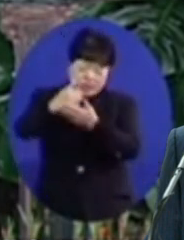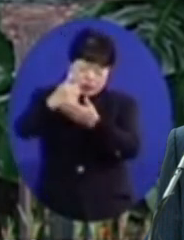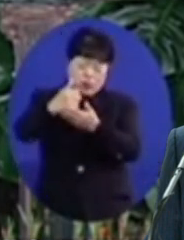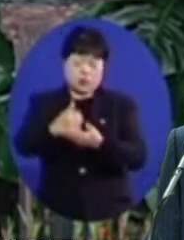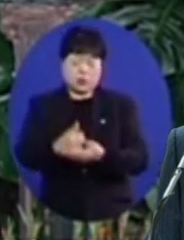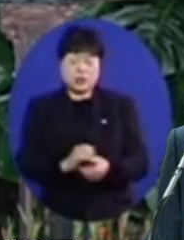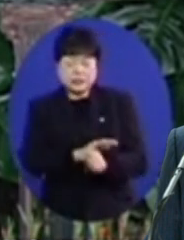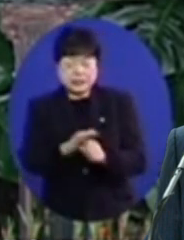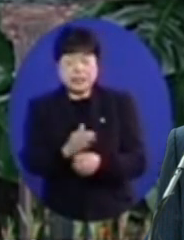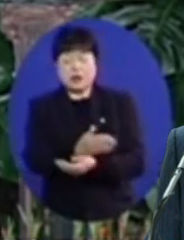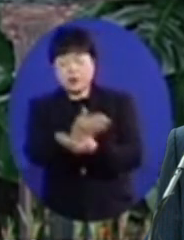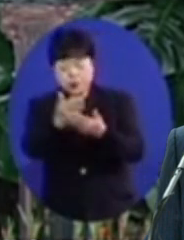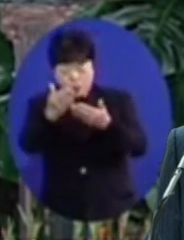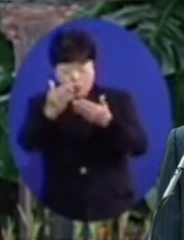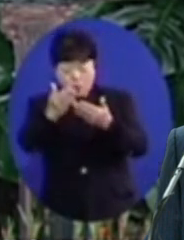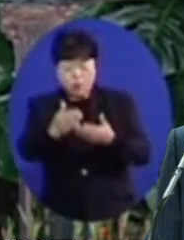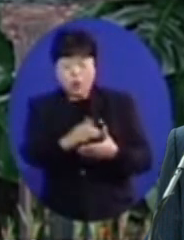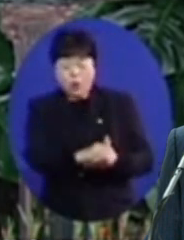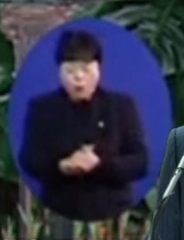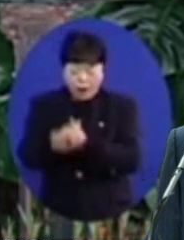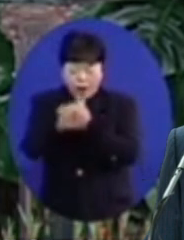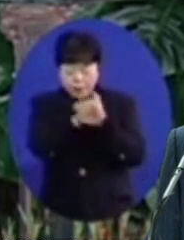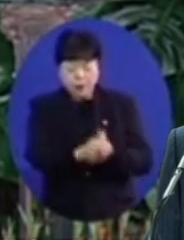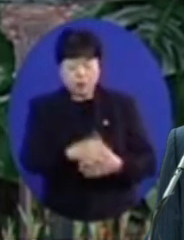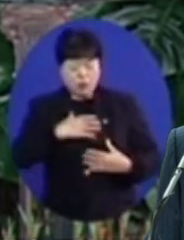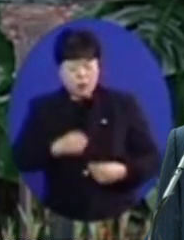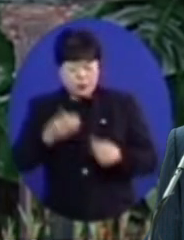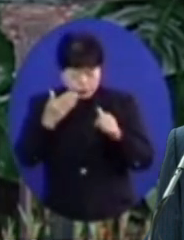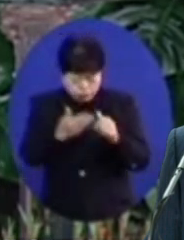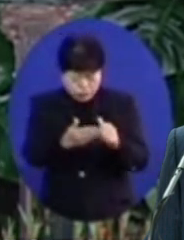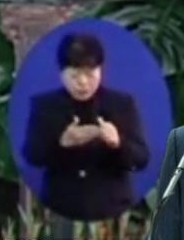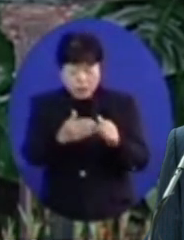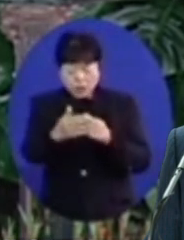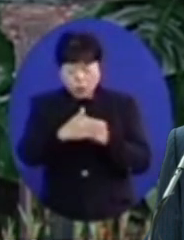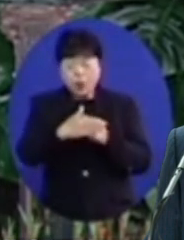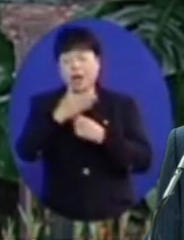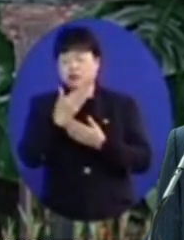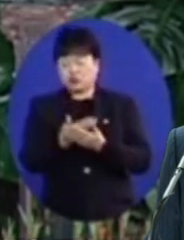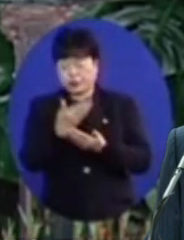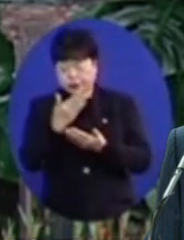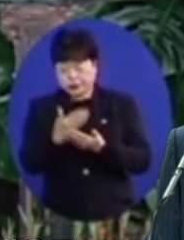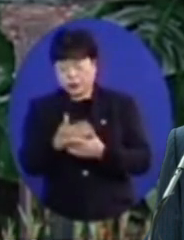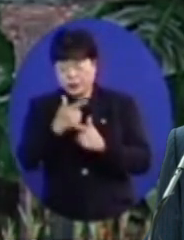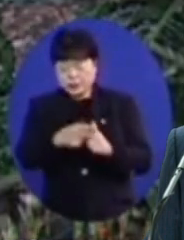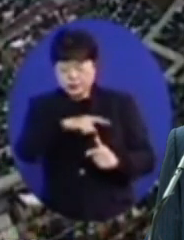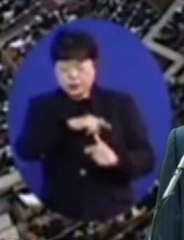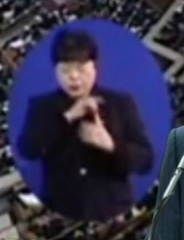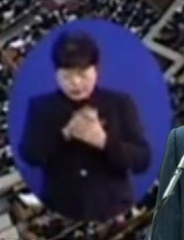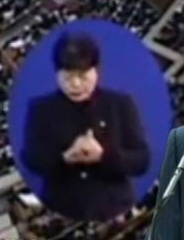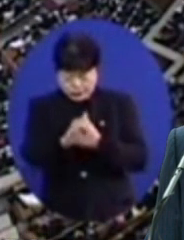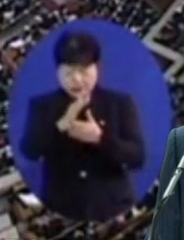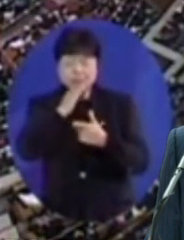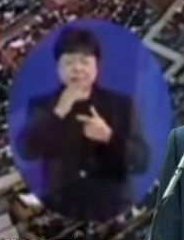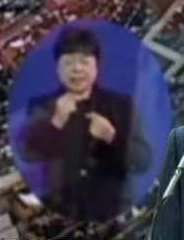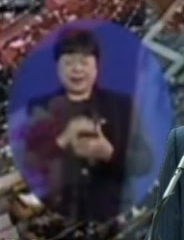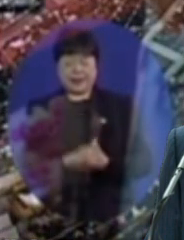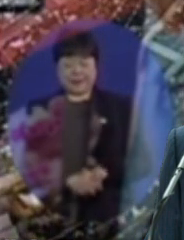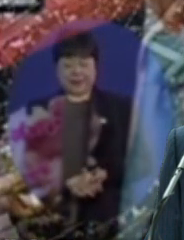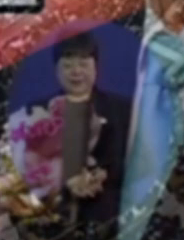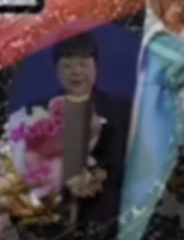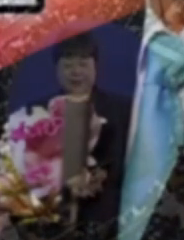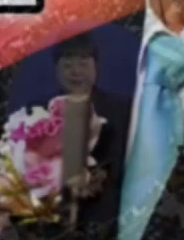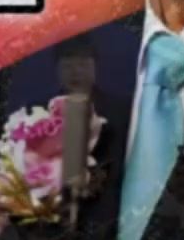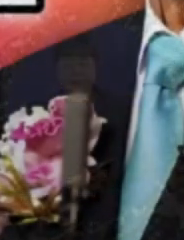사랑을 해드리고 화해를 화평을 갖다 줄 수 있도록 도와주시옵소서 예수님 이름으로 기도드립니다 아멘